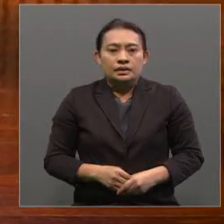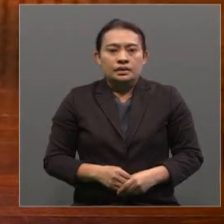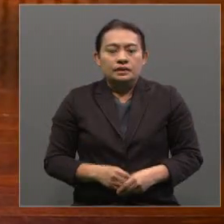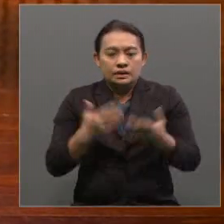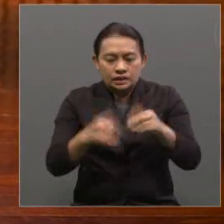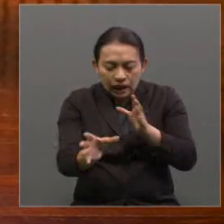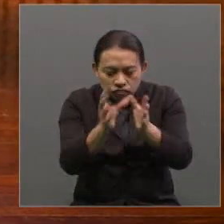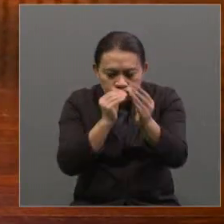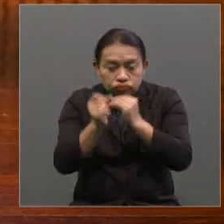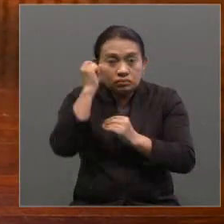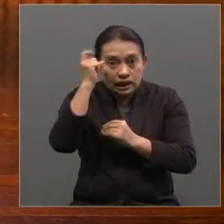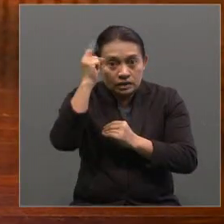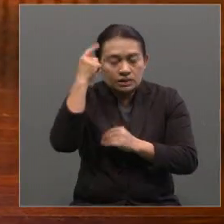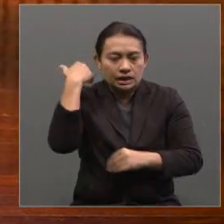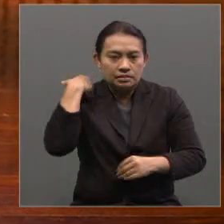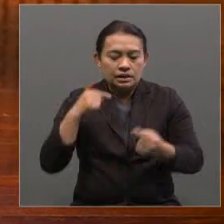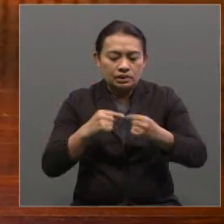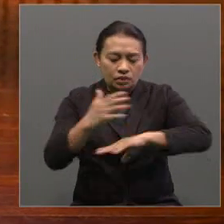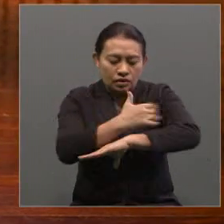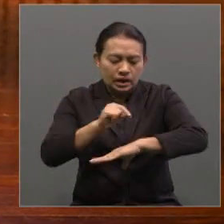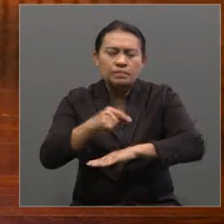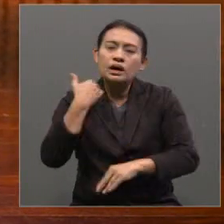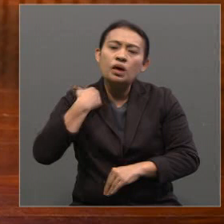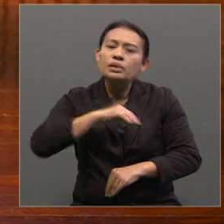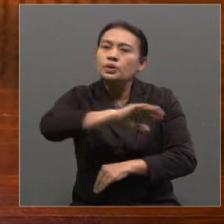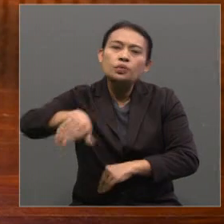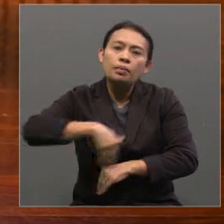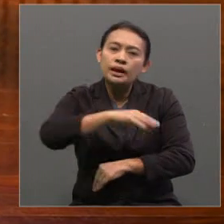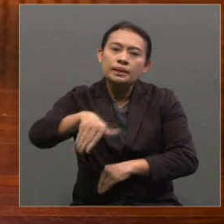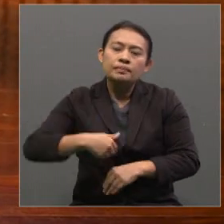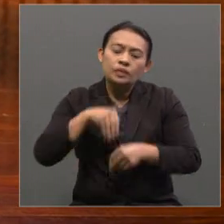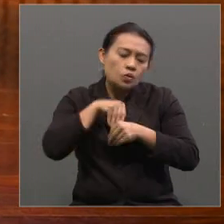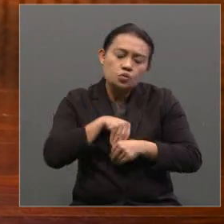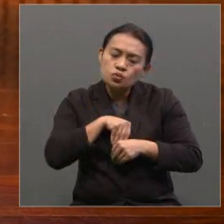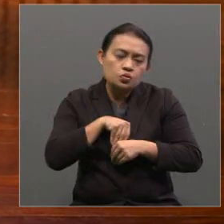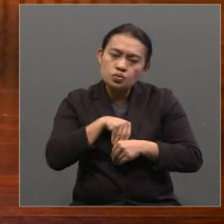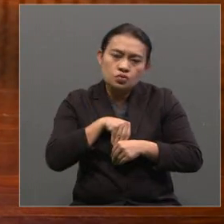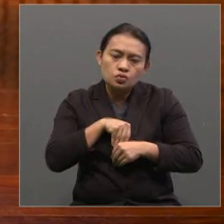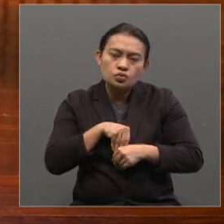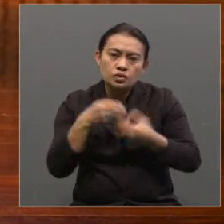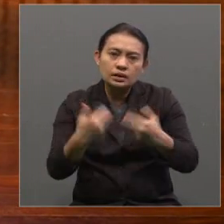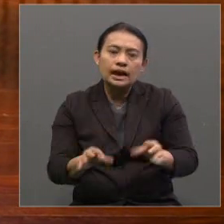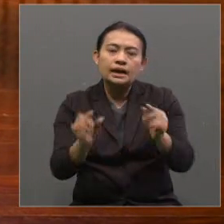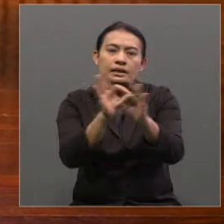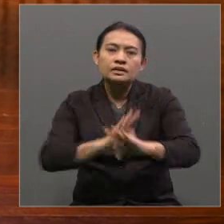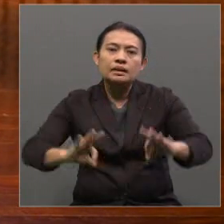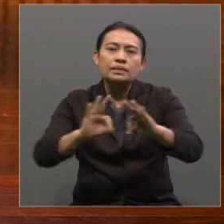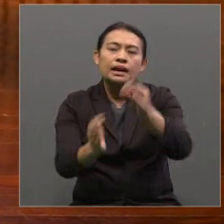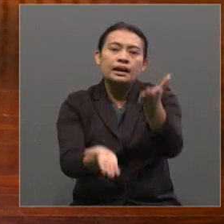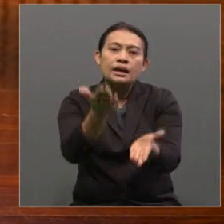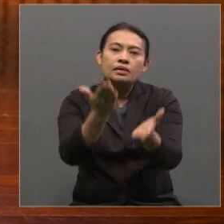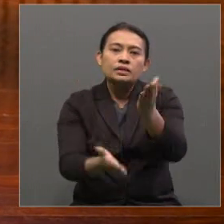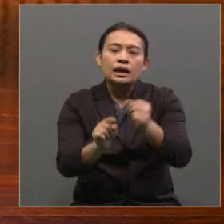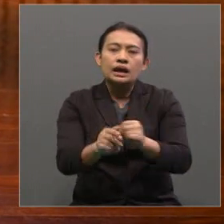ข้าใจมากขึ้นว่าจริงๆการเมืองก็อยู่กับเรารอบตัวแล้วคน ถูกต้องครับ ก็ไม่ได้หายไปไหนแต ่ ม ัน ขึ้นอยู่กับบริบทสังคมในแต่ละยุคว่าย ุ